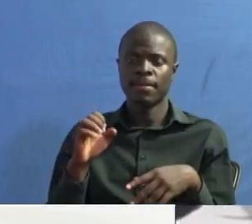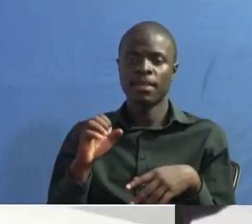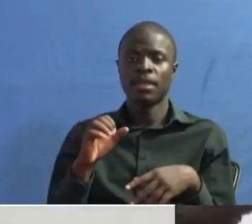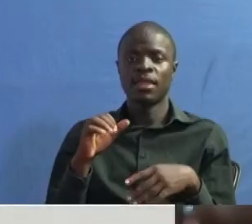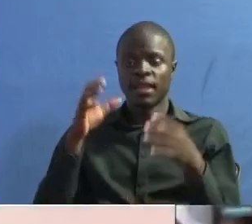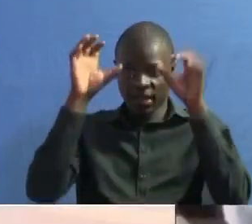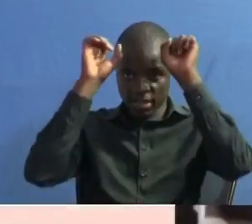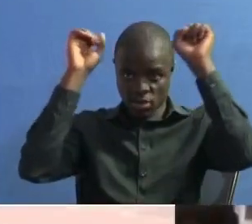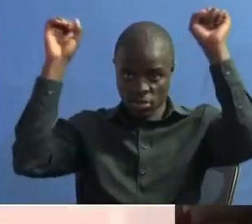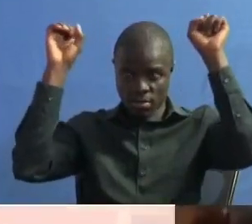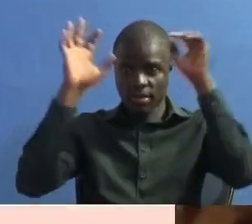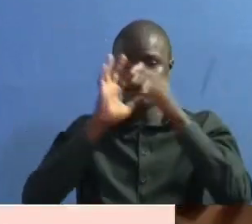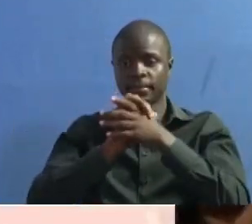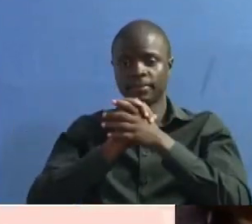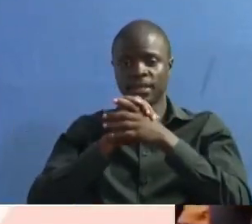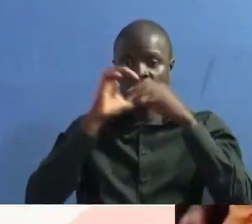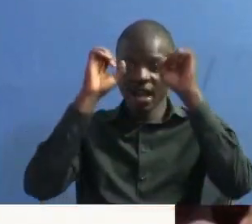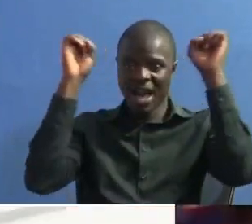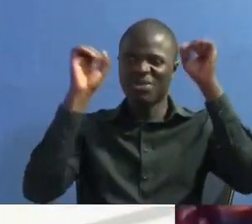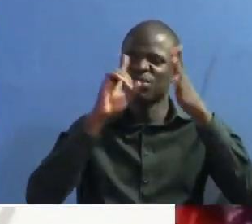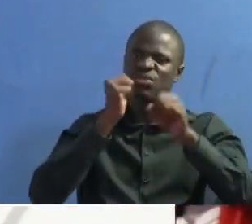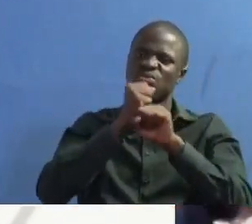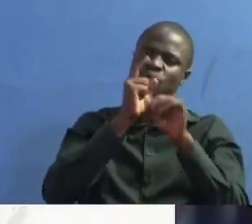Ngombe. Ngombe ifanye nini?